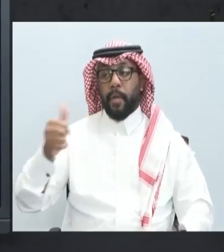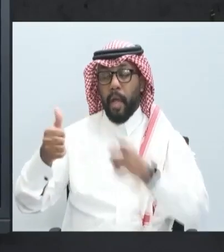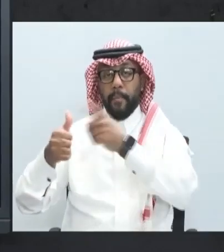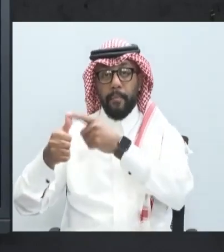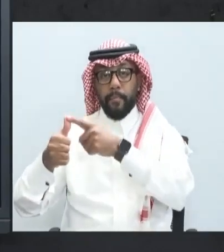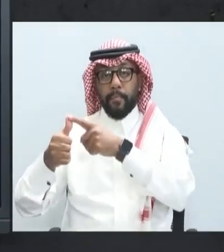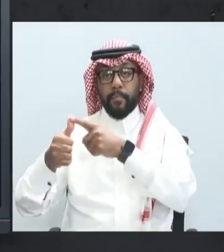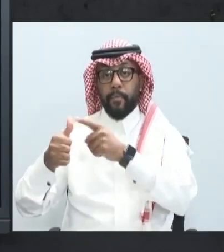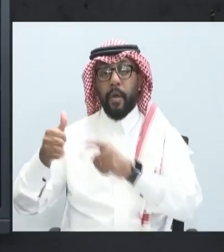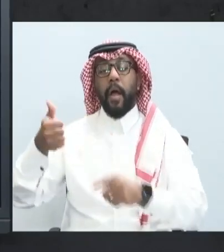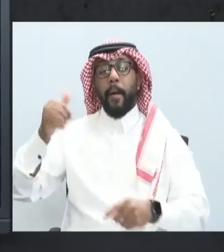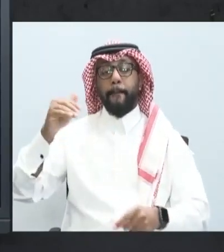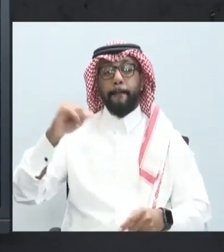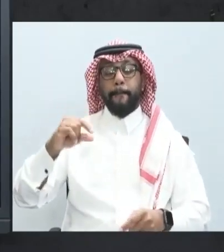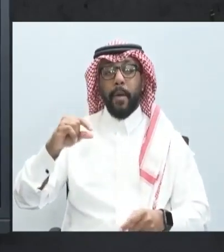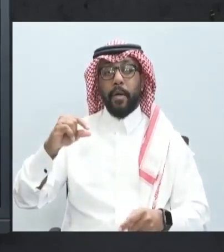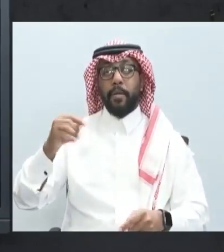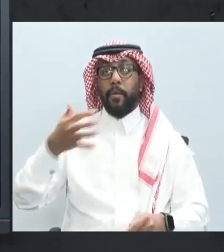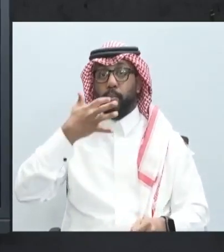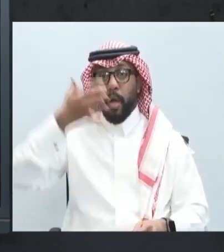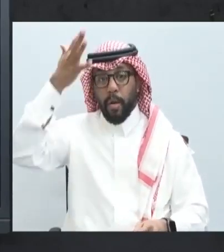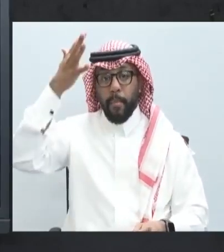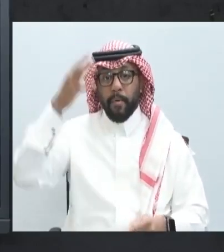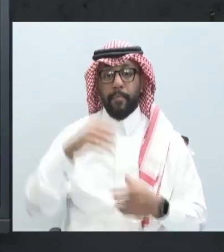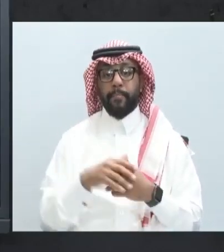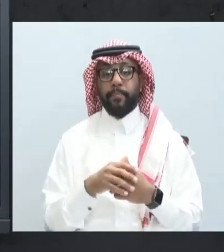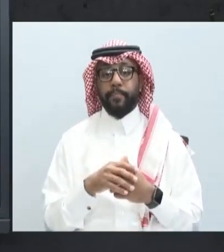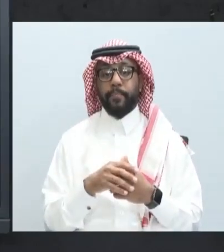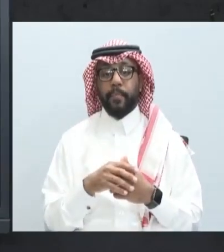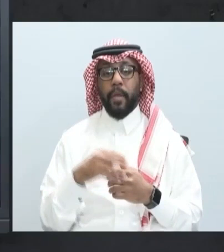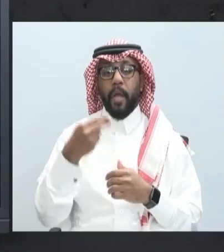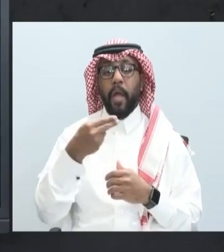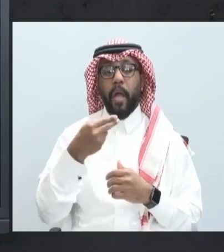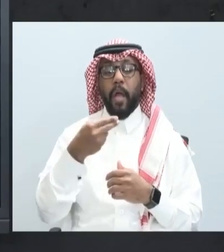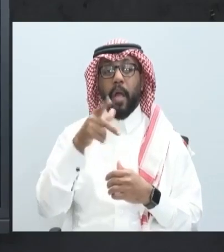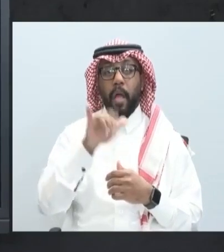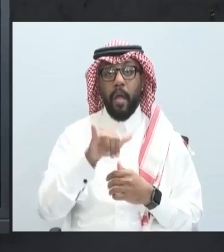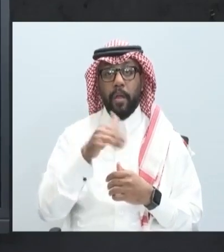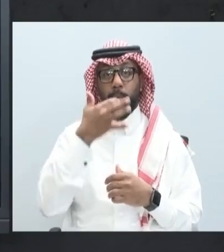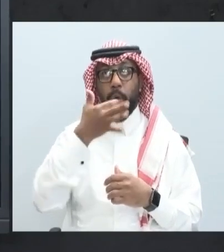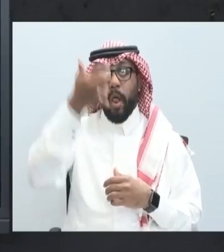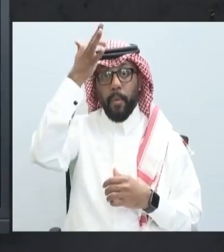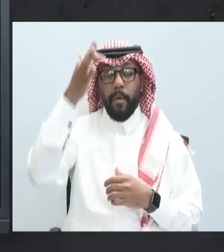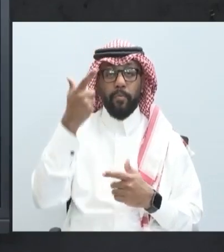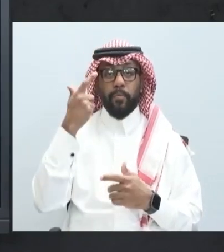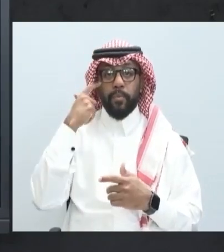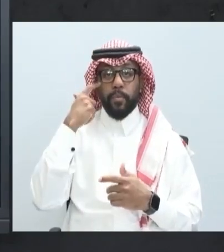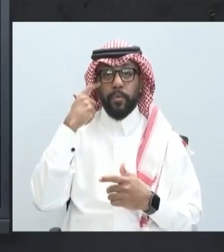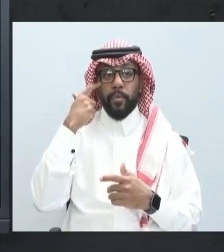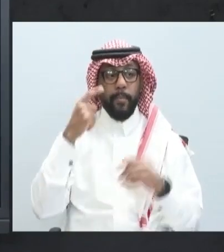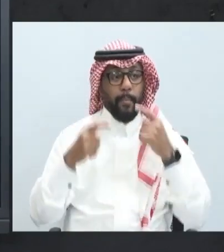ومحمد اكبر هم يعني اكبر من احمد هل علي اكبر سن من